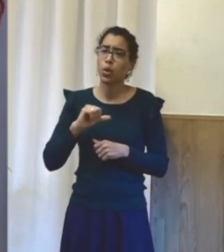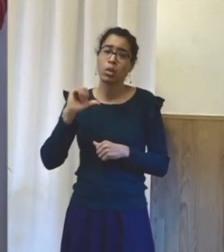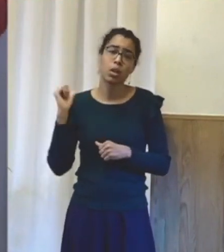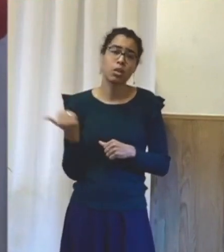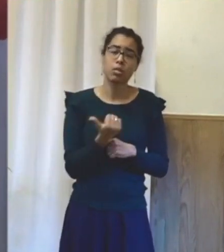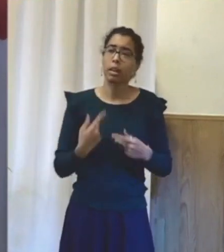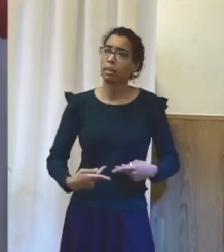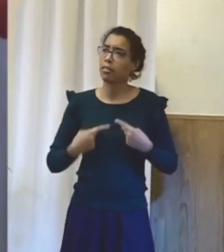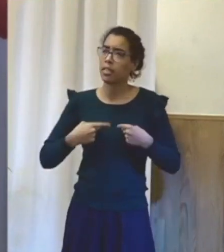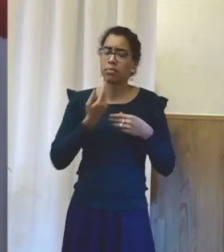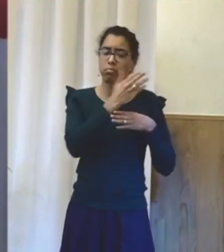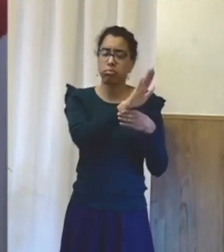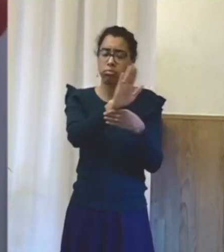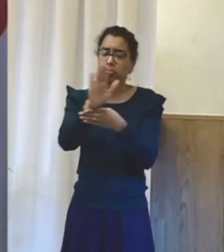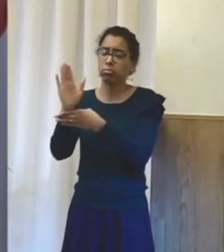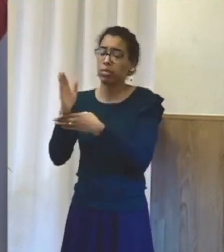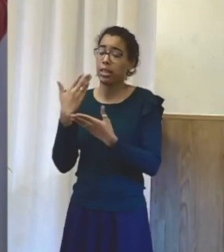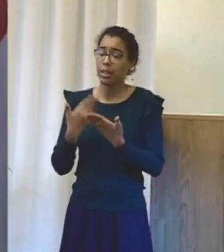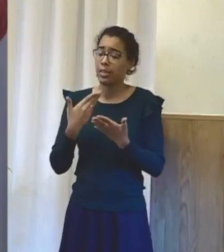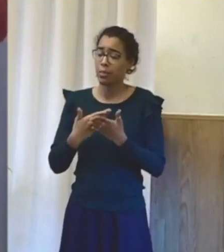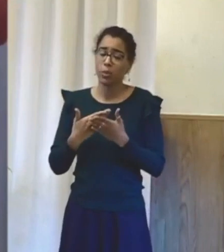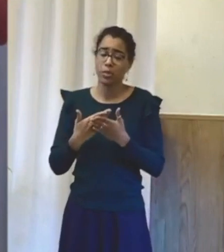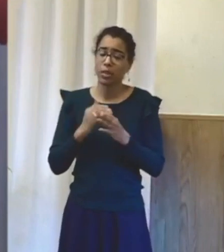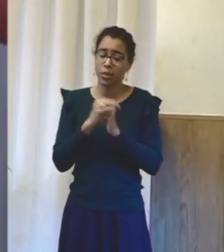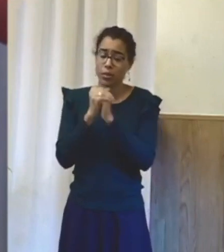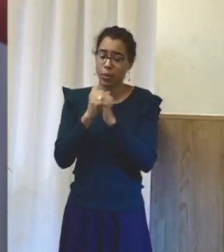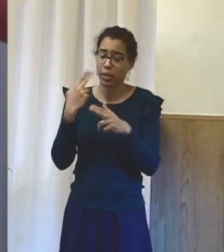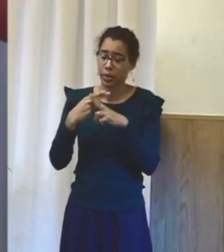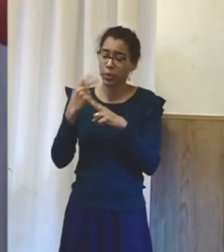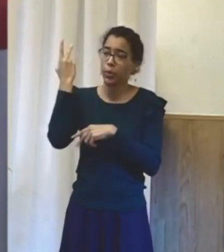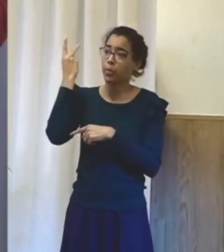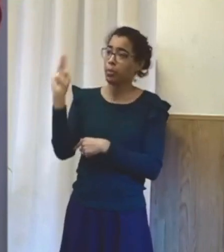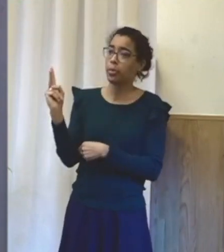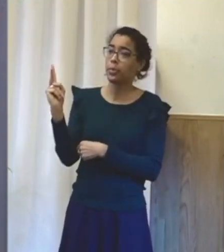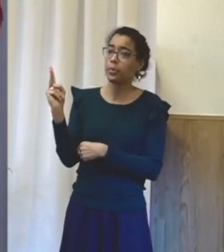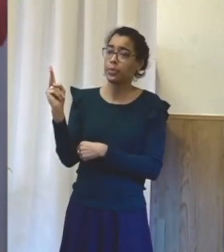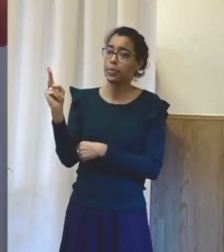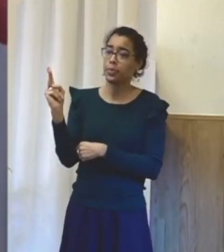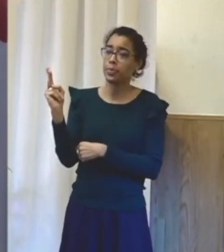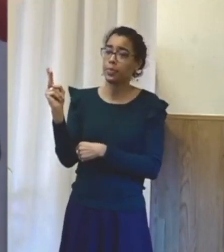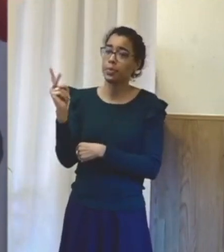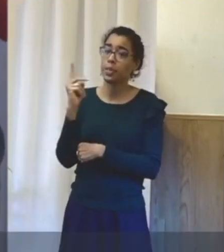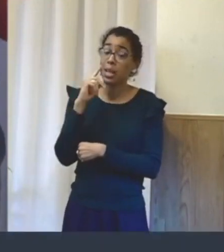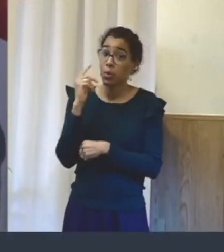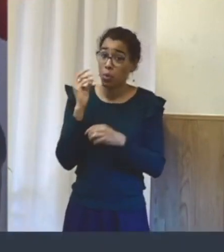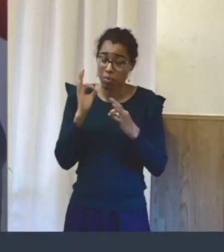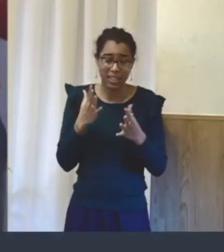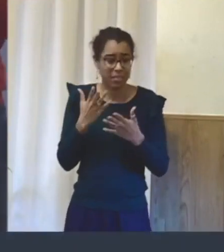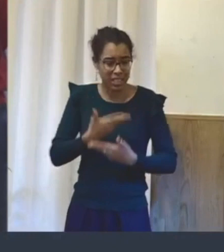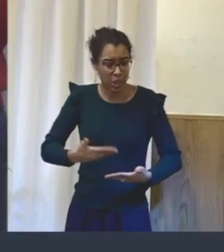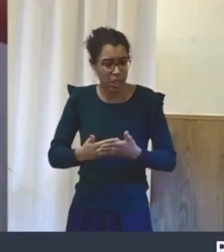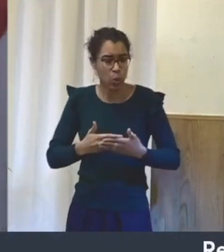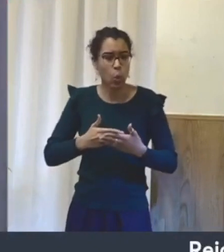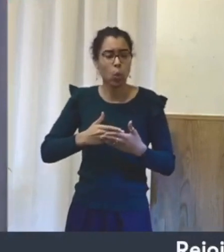vie. Seigneur, c'est pourquoi je prie en ton nom, afin que, quelles que soient les difficultés,